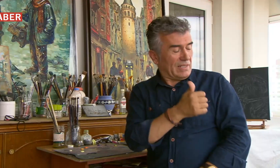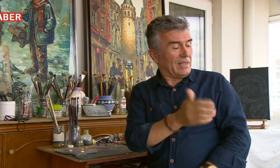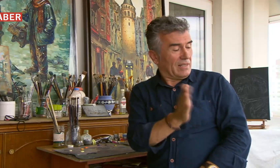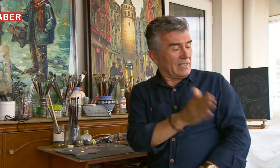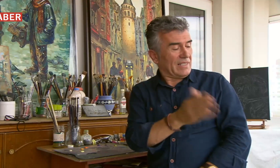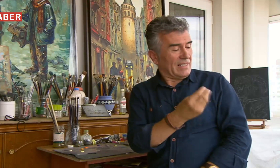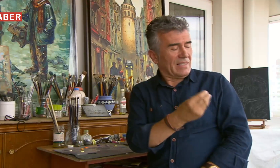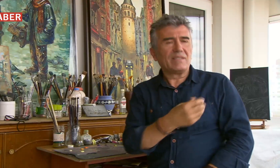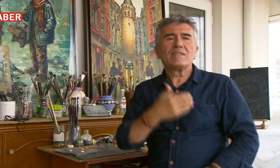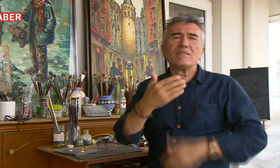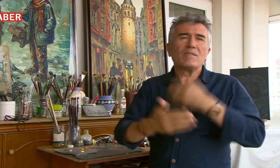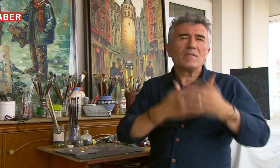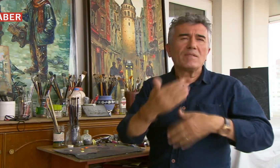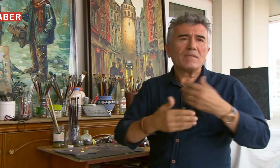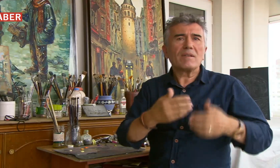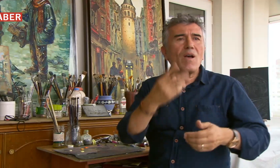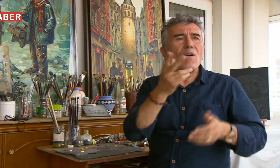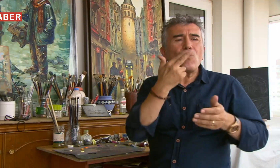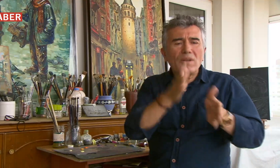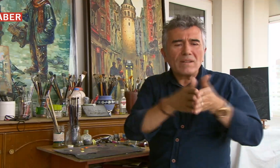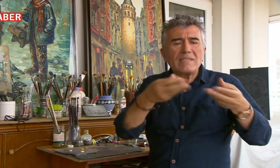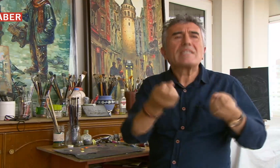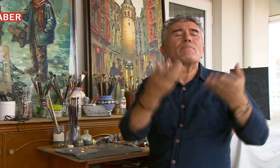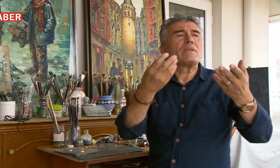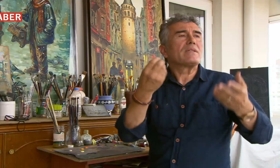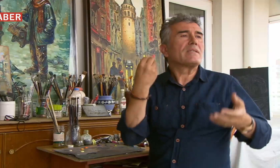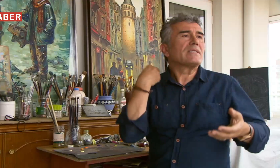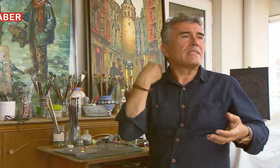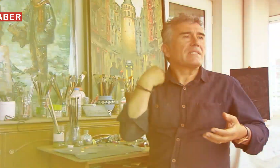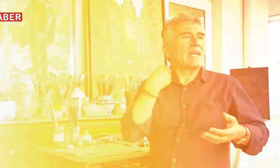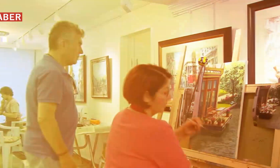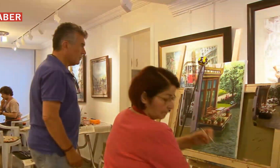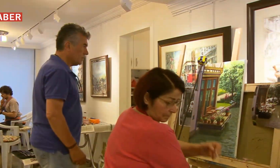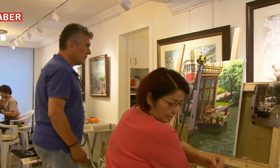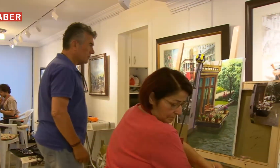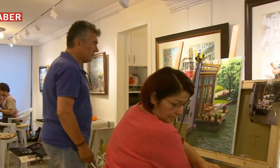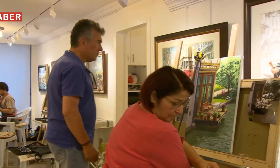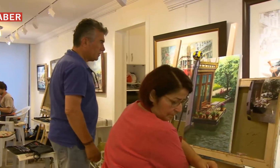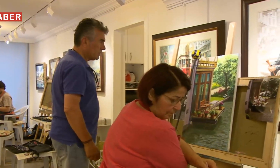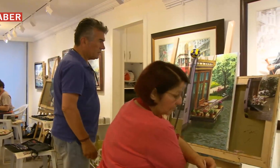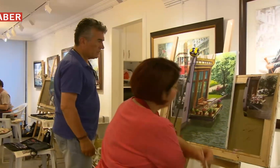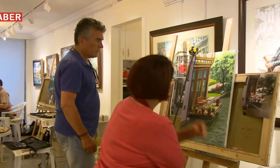resmin aynısını yapmaya çalıştım dedim ve bana teşekkür etti, çok beğendiğini söyledi.